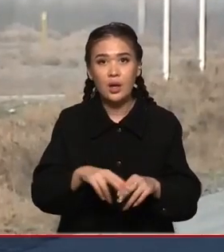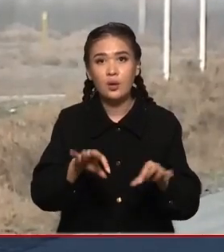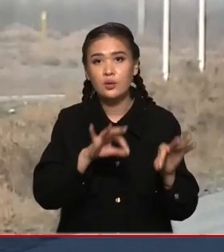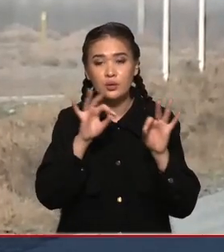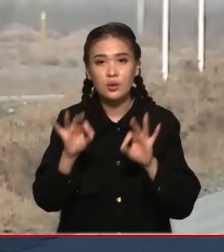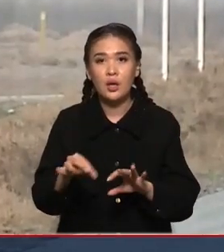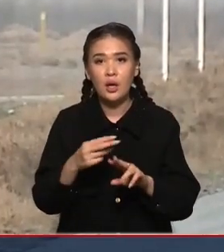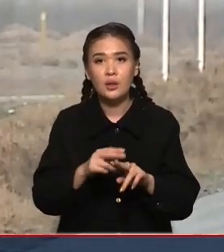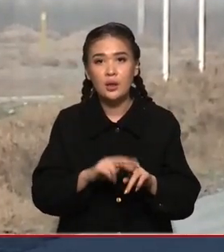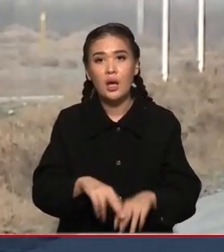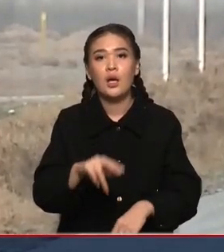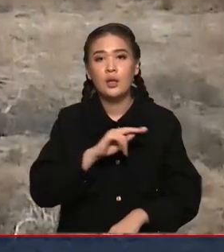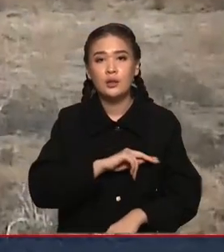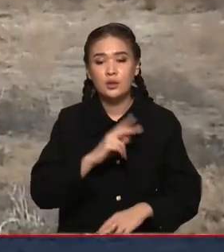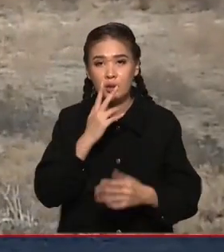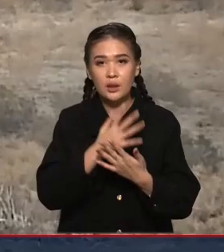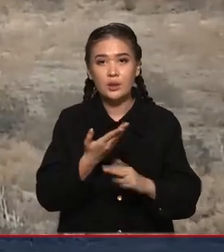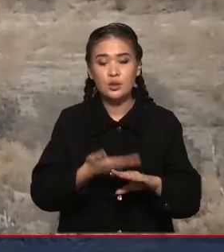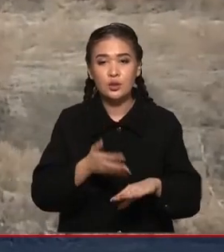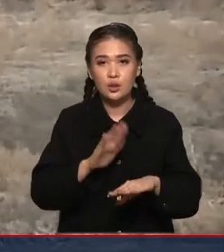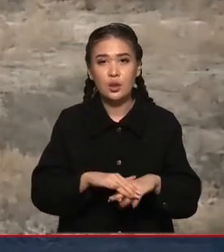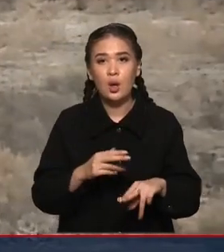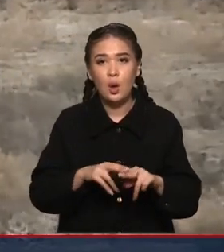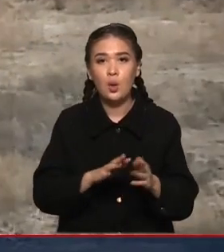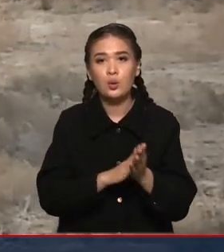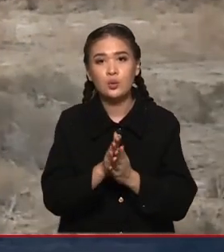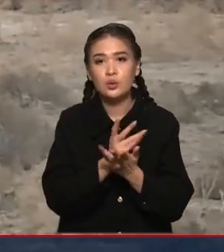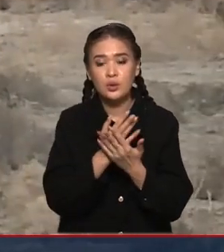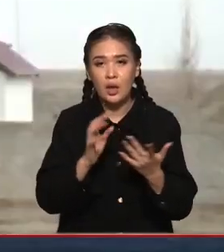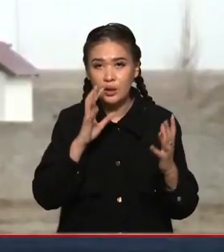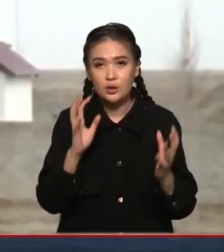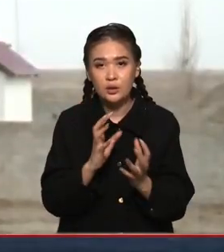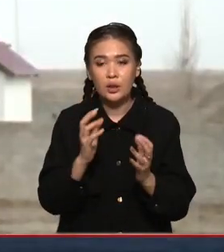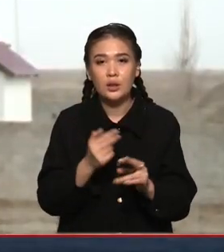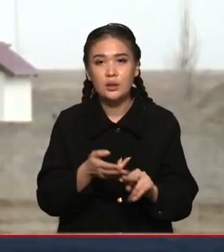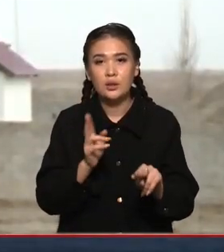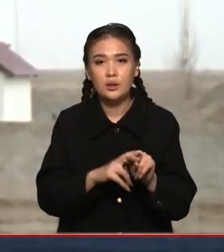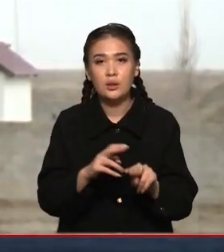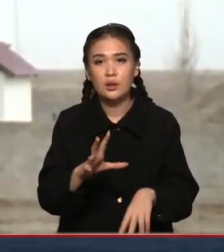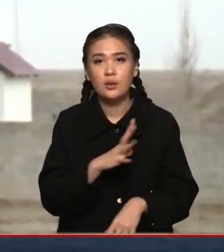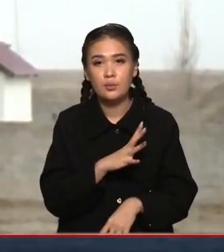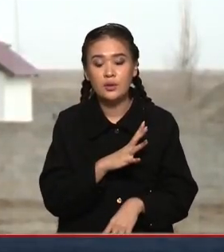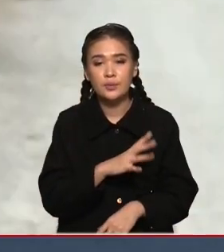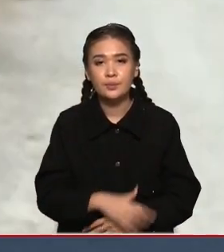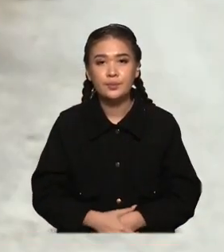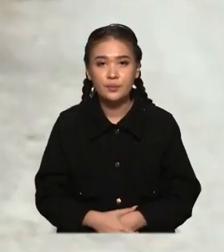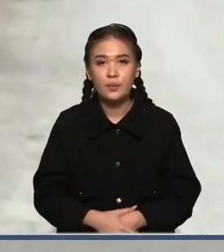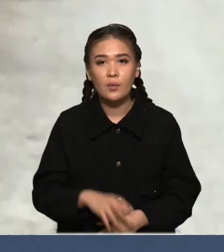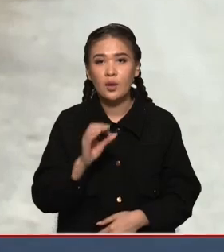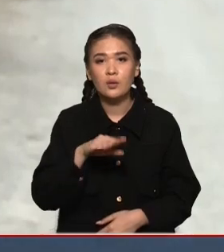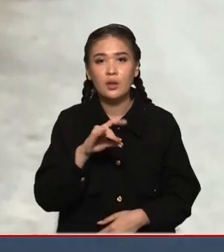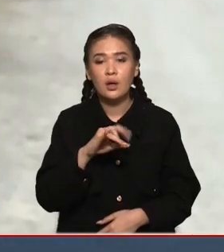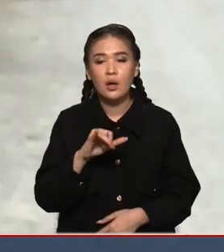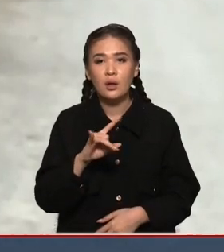Ағын судың келуі қиын. Ауылдағы талдарақтар мен көкөністі сақтап қалу үшін бірнеше жерден ұңғыма қазылған. Біз мына Отырар мен Қарғалы